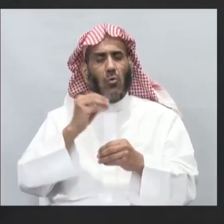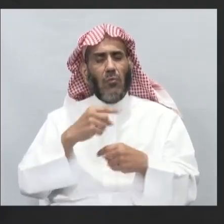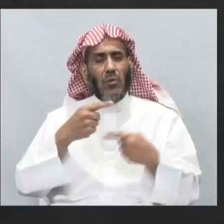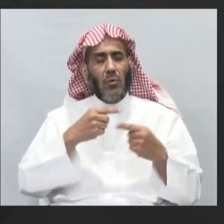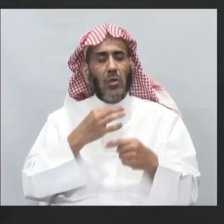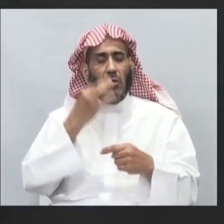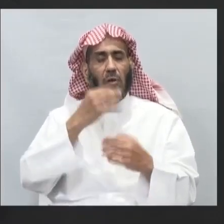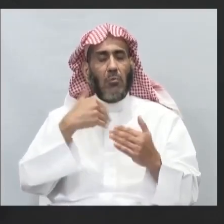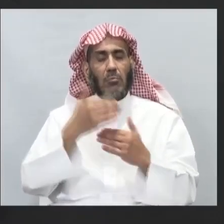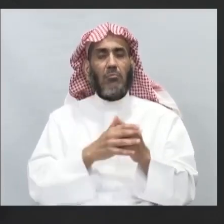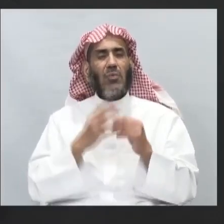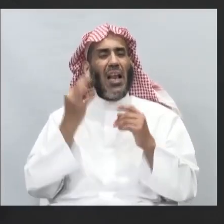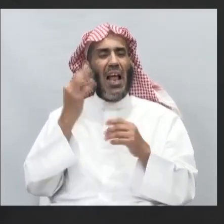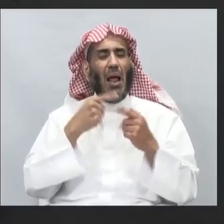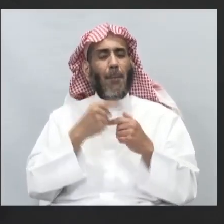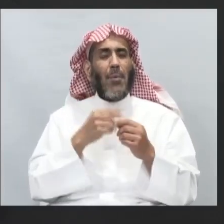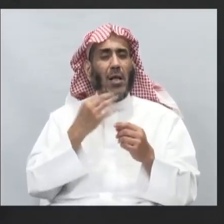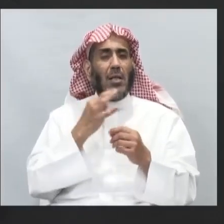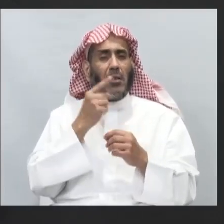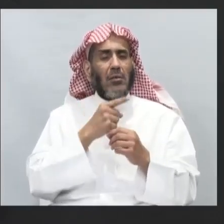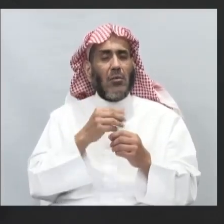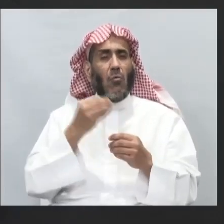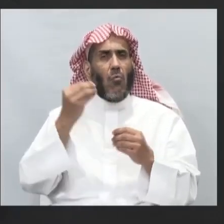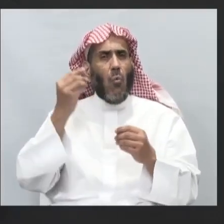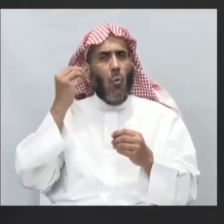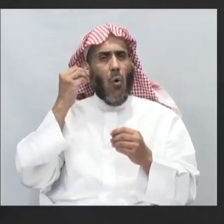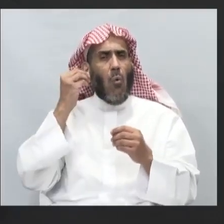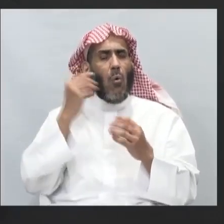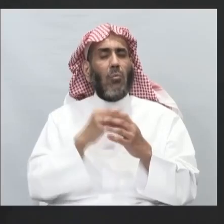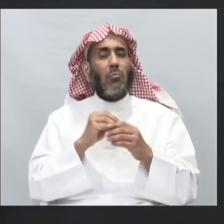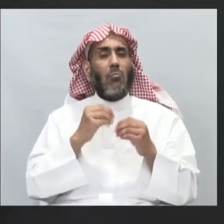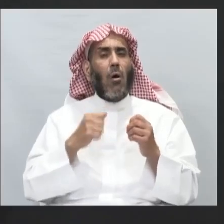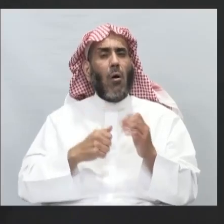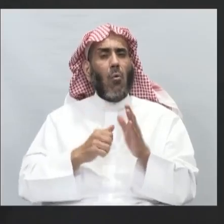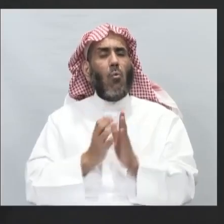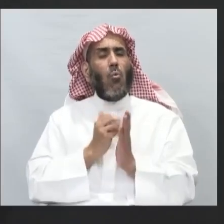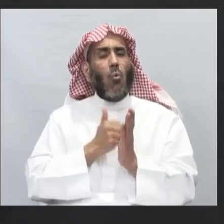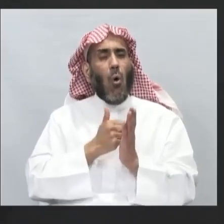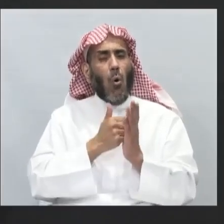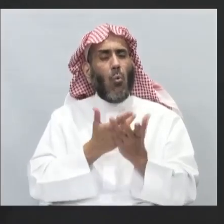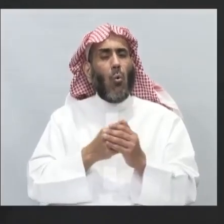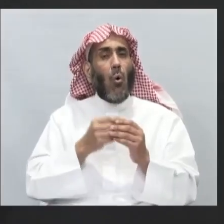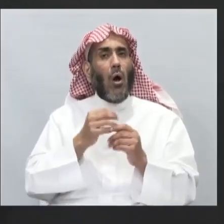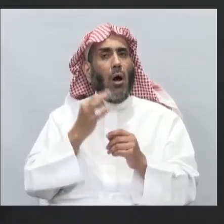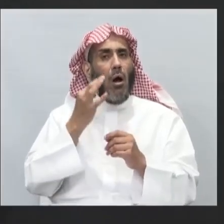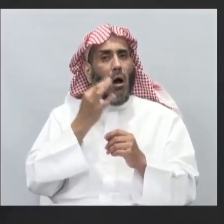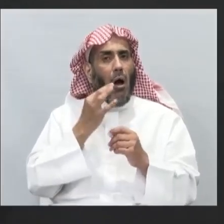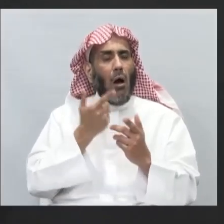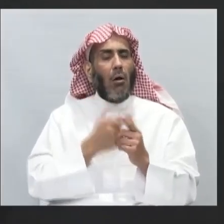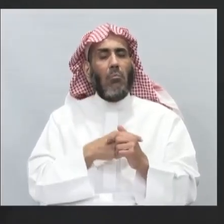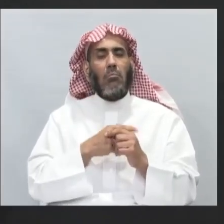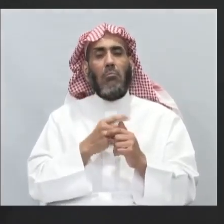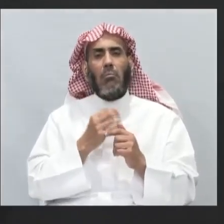الشفهي مستقبلا عندما تتحدث تجد في خزينته ما يعضد حديثك ويقويه وكذلك